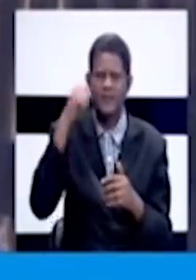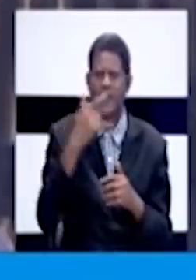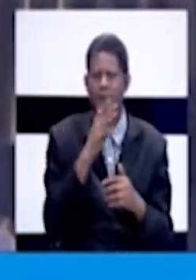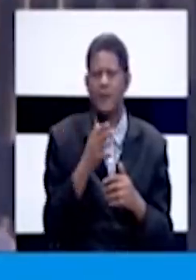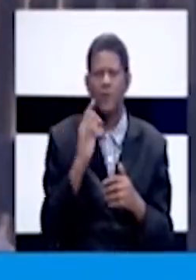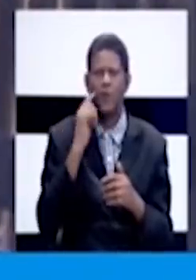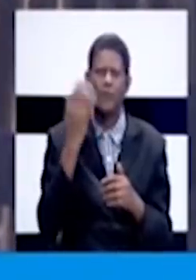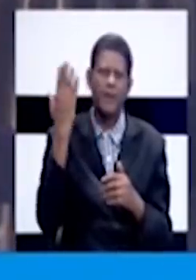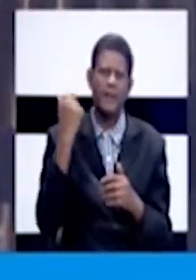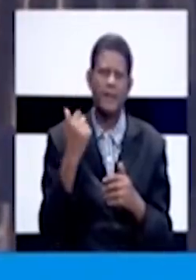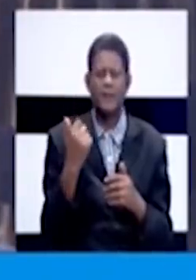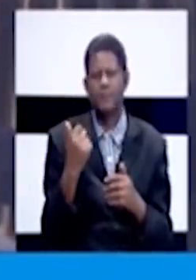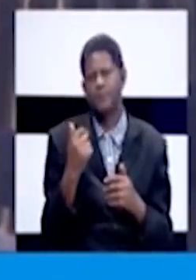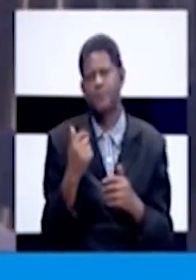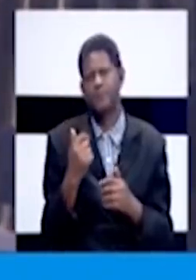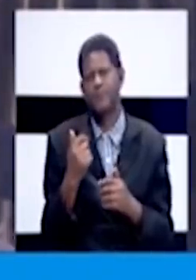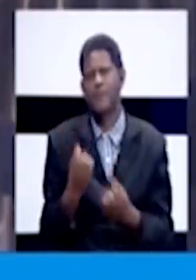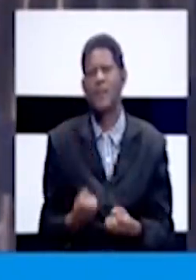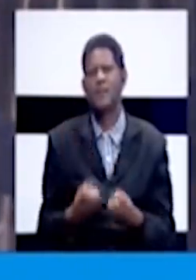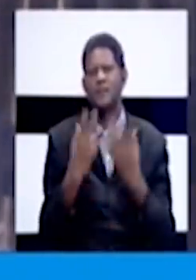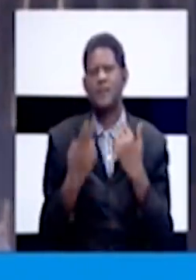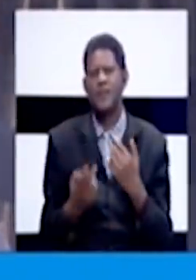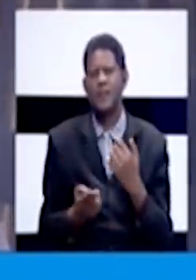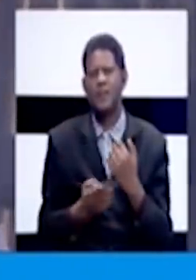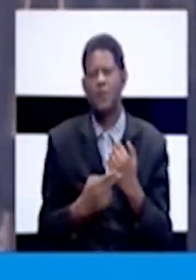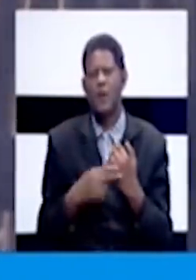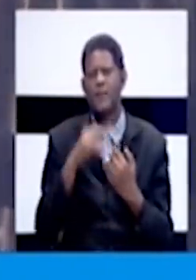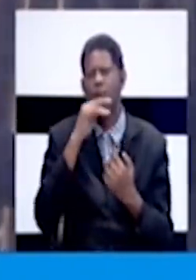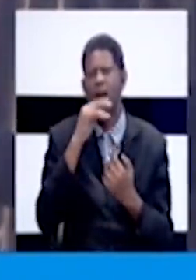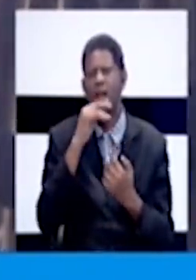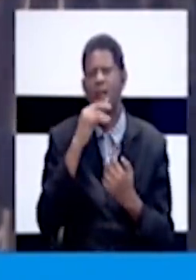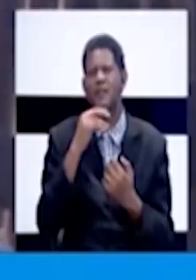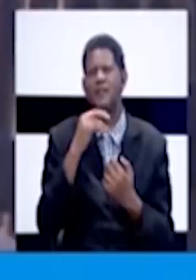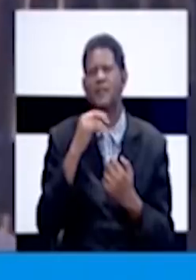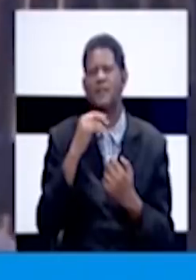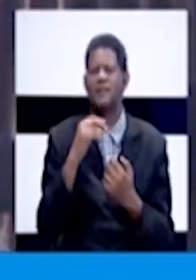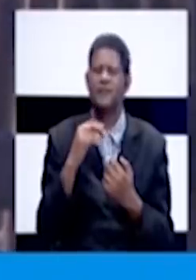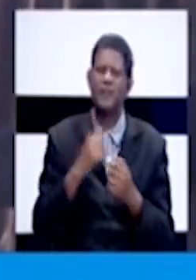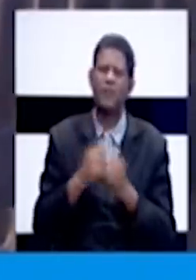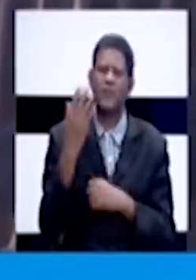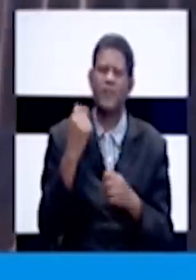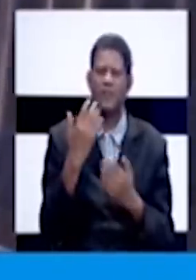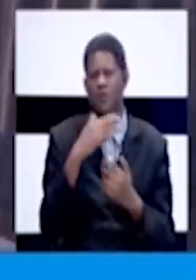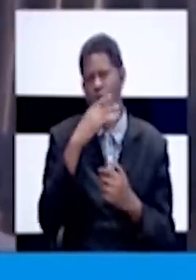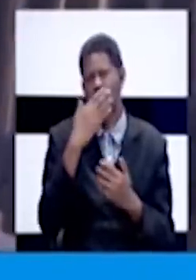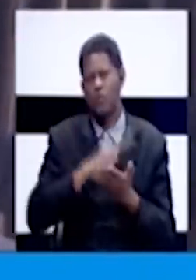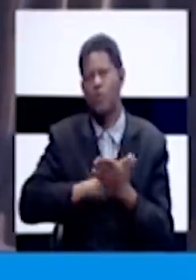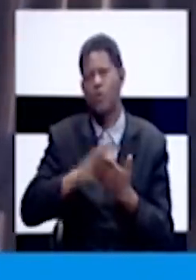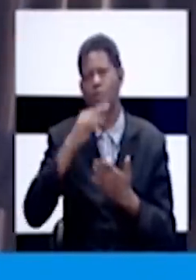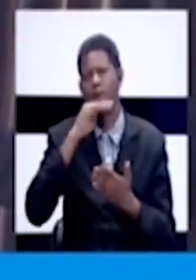ብናይ ቀደም ክንደይ ዕቋር ማይ ዛዕምዛዕ ሰትዮም ዝሓልፍዎ ዝነበሩ ከዚ ጥዑማይ ተሸኪምና እውን እስካብ